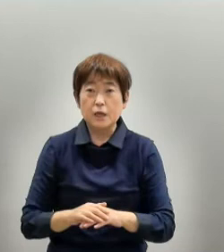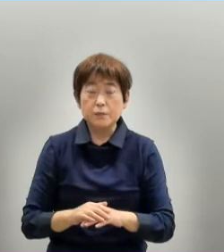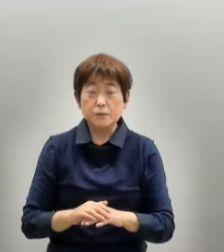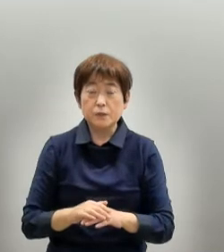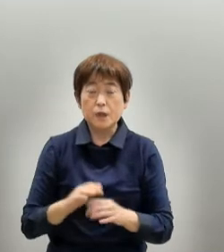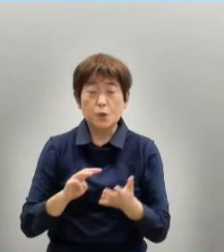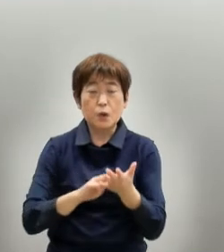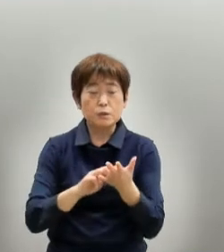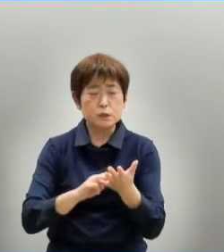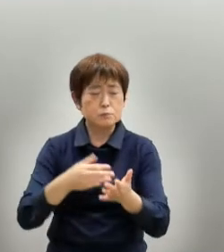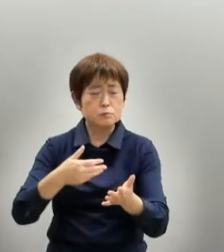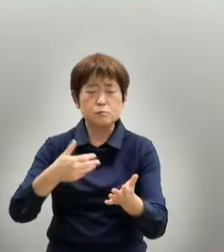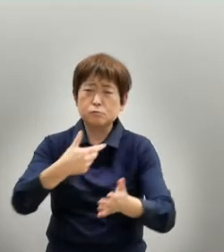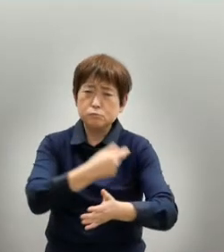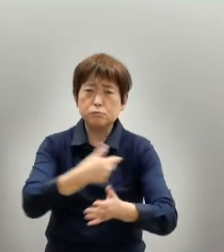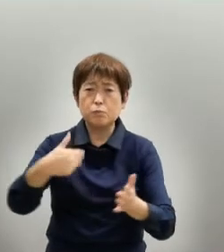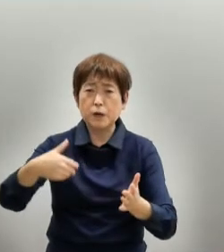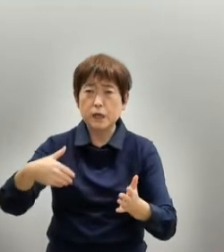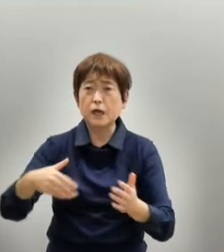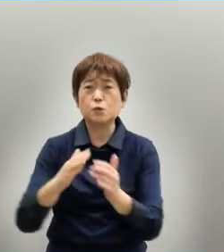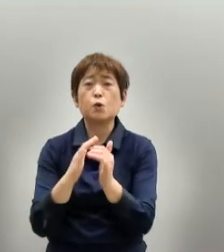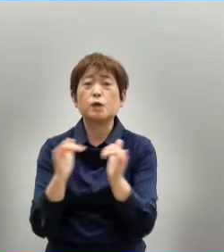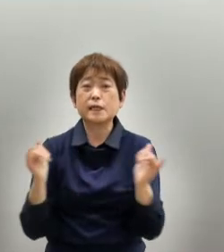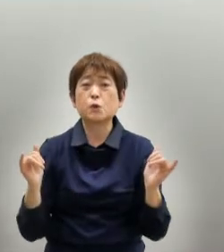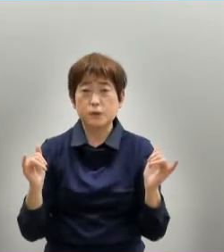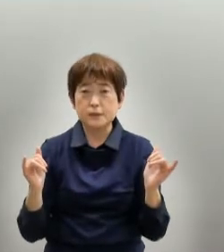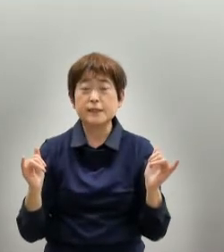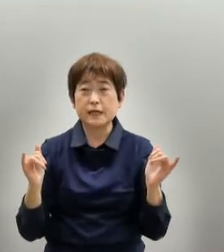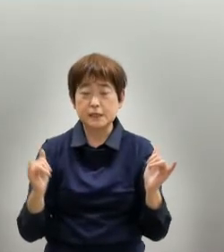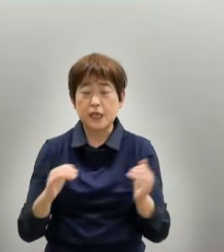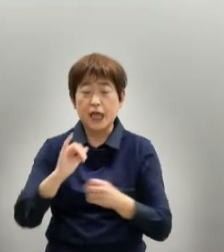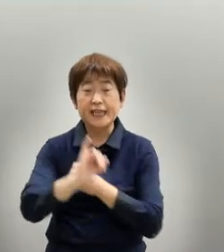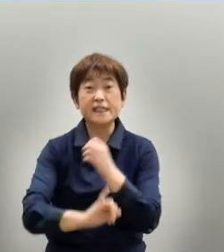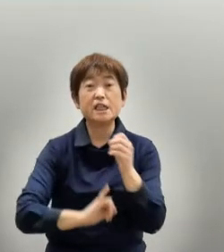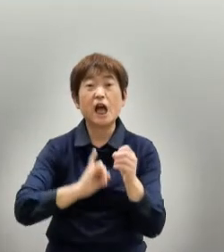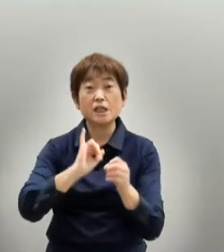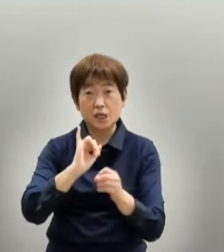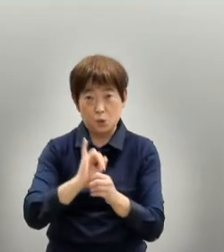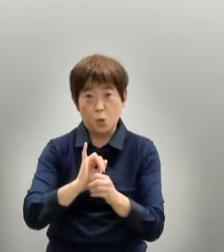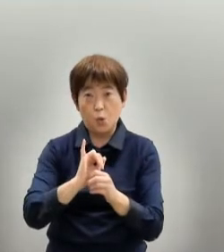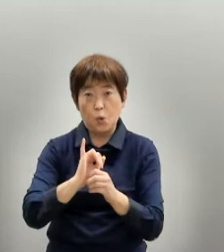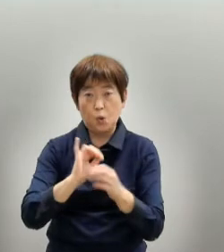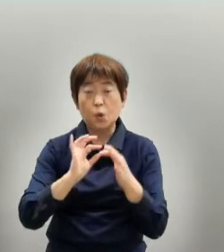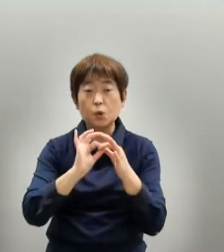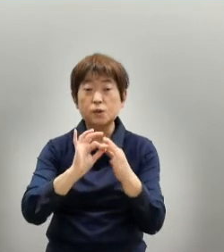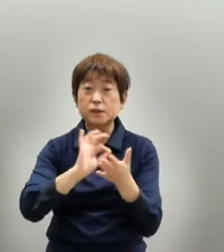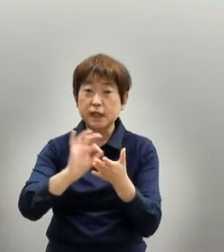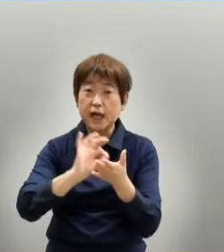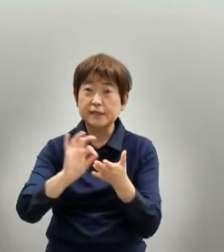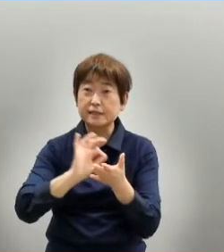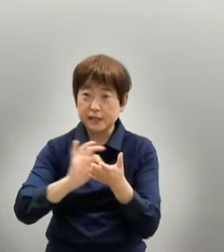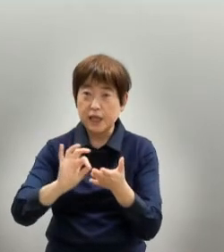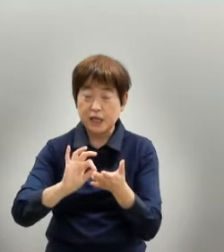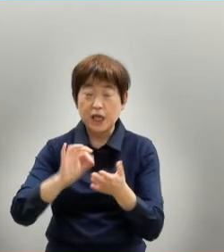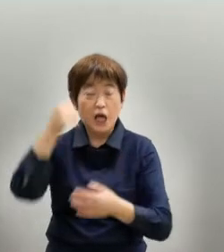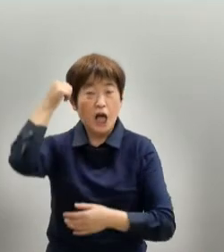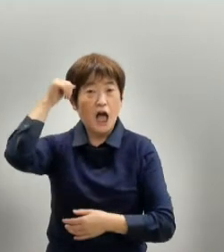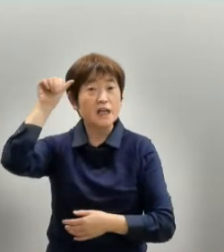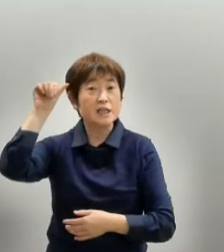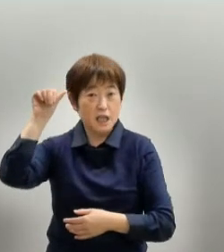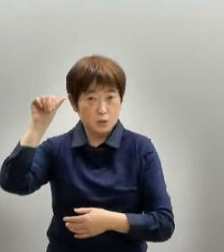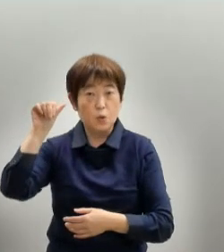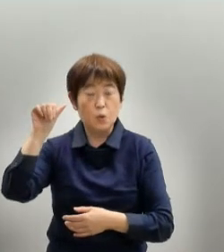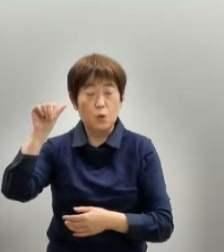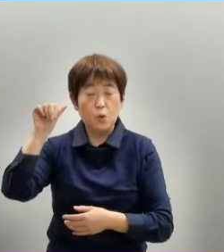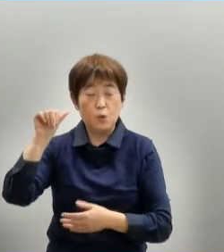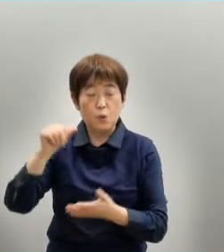方で、インターネットを通じましてですね、アンケートを行いたいと思います。で下の5のところにも書いてありますけ